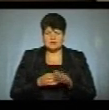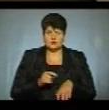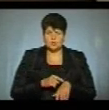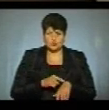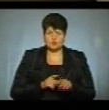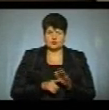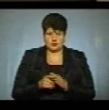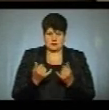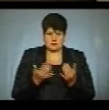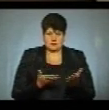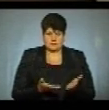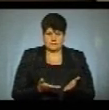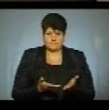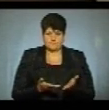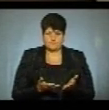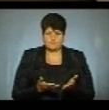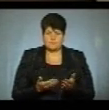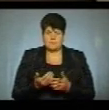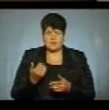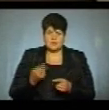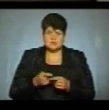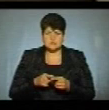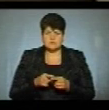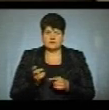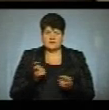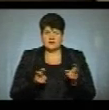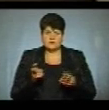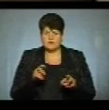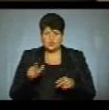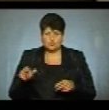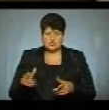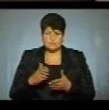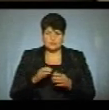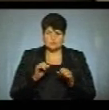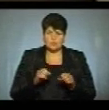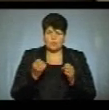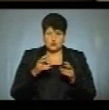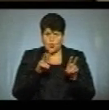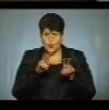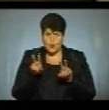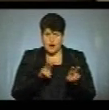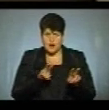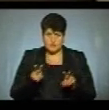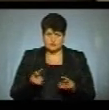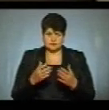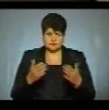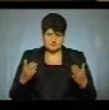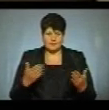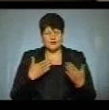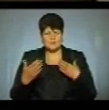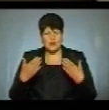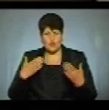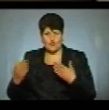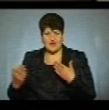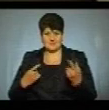буквально у ці хвилини. Перед цим відвідувачі мали нагоду просто оглянути експозицію, поспілкуватися між